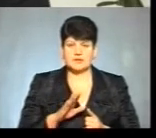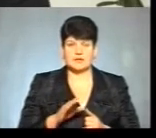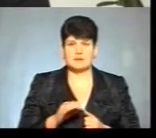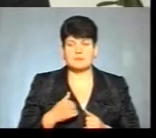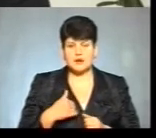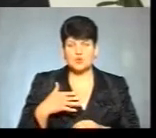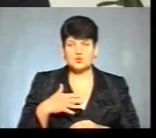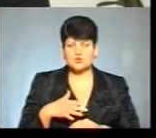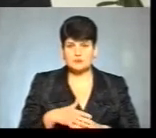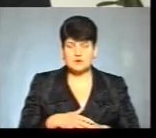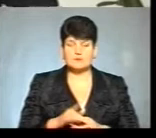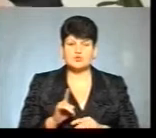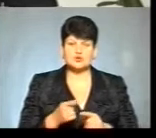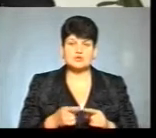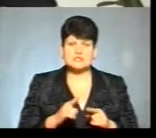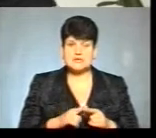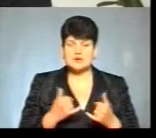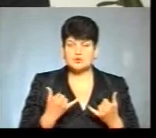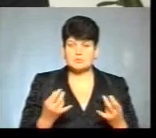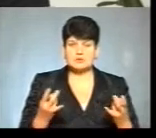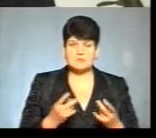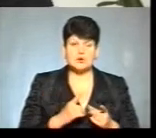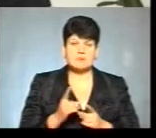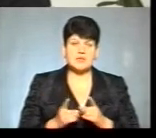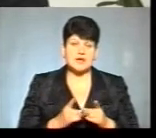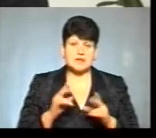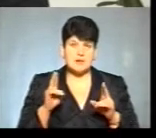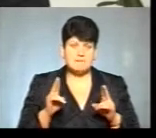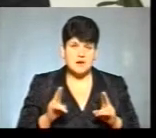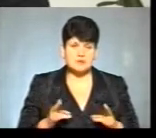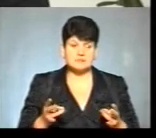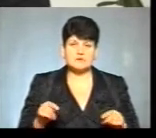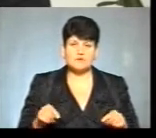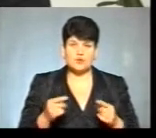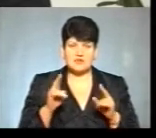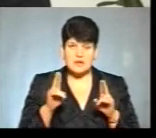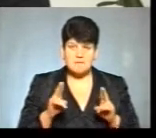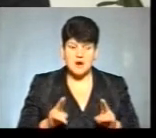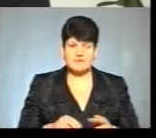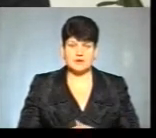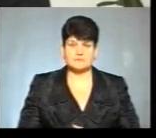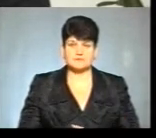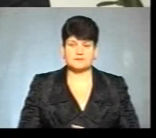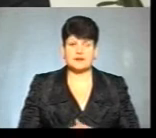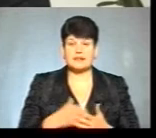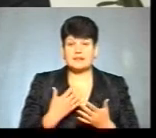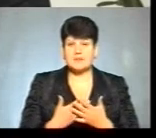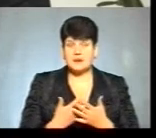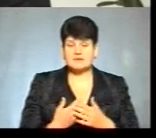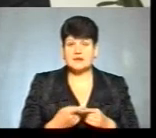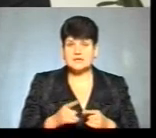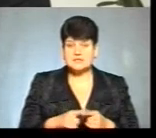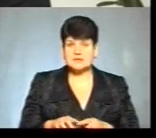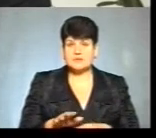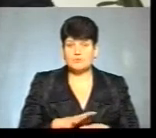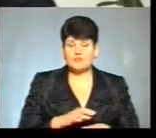що сьогодні це потрібно міняти правила, потрібно створювати правила, так? От, і напевне, що це був такий